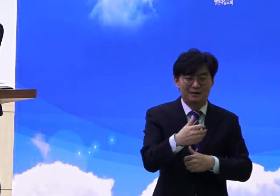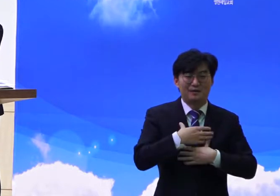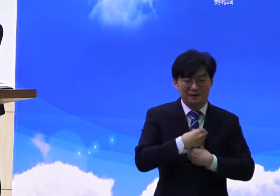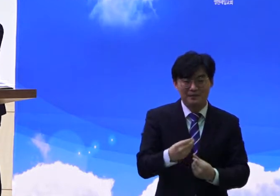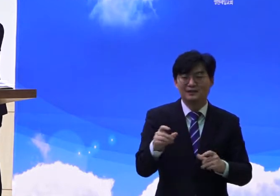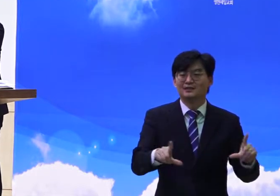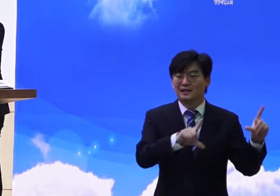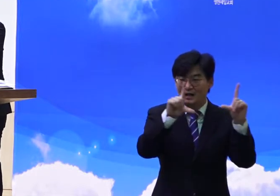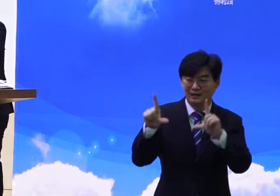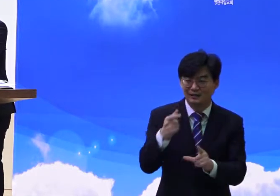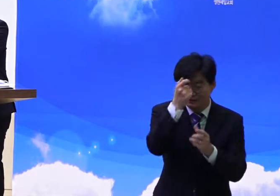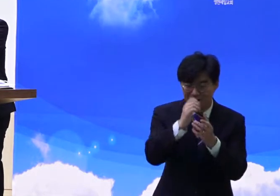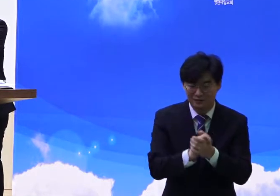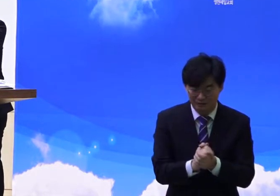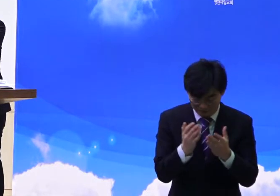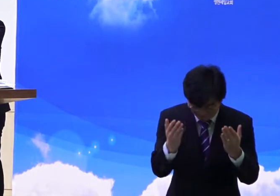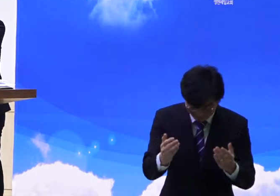축복합니다. 기도하겠습니다.